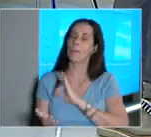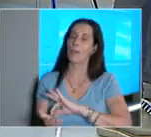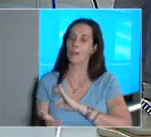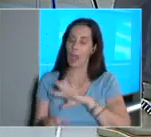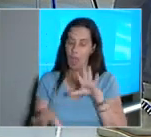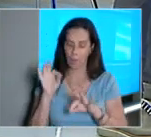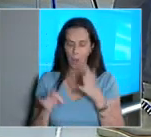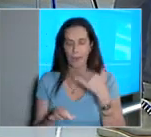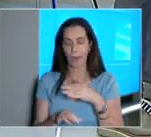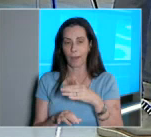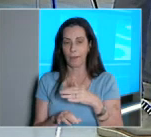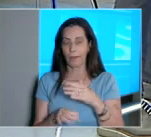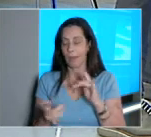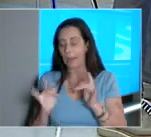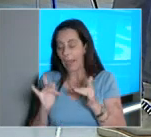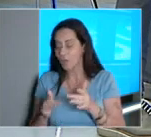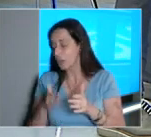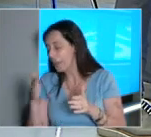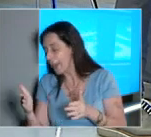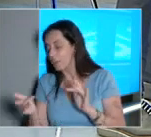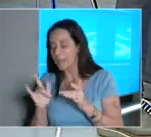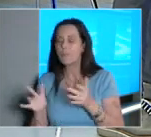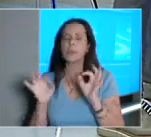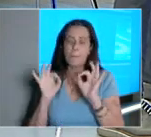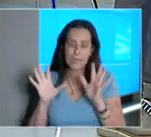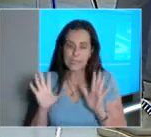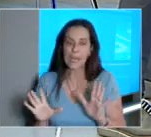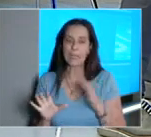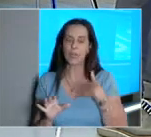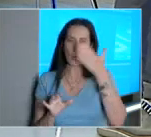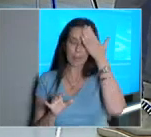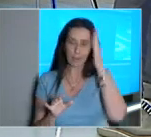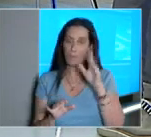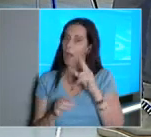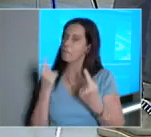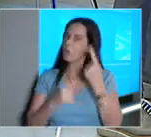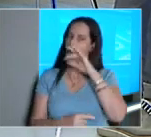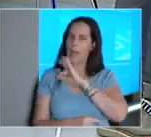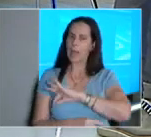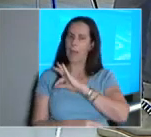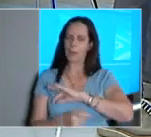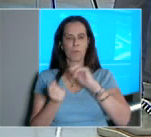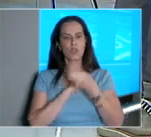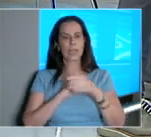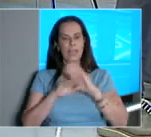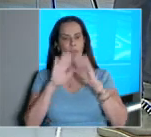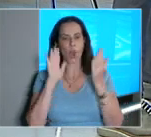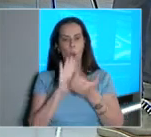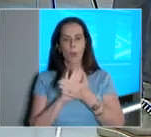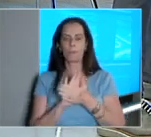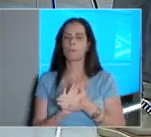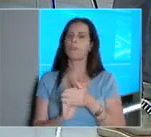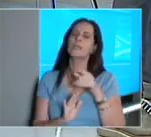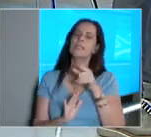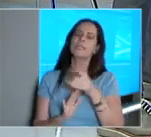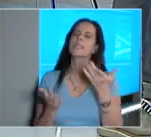מערכת בחירות הייתה די מנומנמת, קרבות הנגמש בימין, בסדר, אנחנו מכירים את הריטואל הזה, פתאום בא ליברמן משנה את כללי המשחק. אכן, אז זה משמעתי,